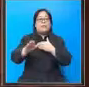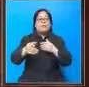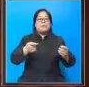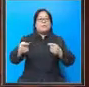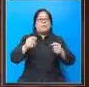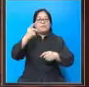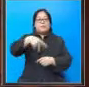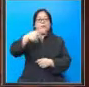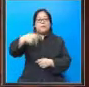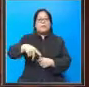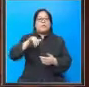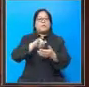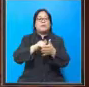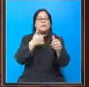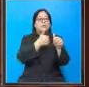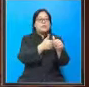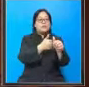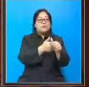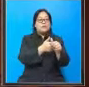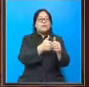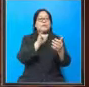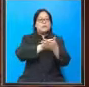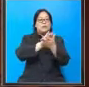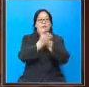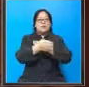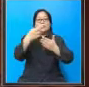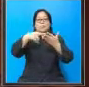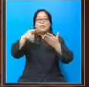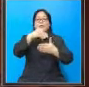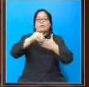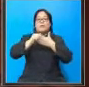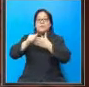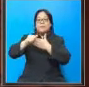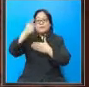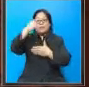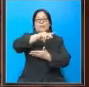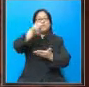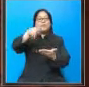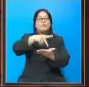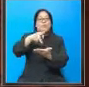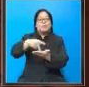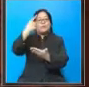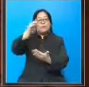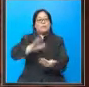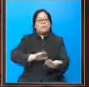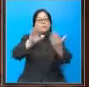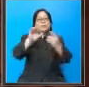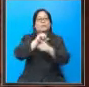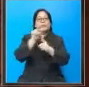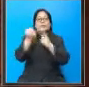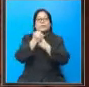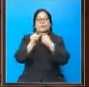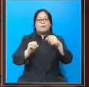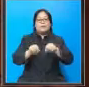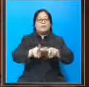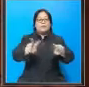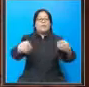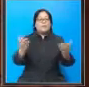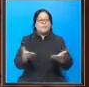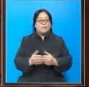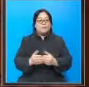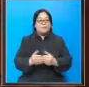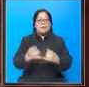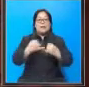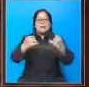perintah kawalan pekan sebagaimana rute sebagai rujukan dan panduan pusat-pusat tersebut dalam menghadapi situasi kedemi ini